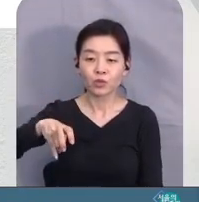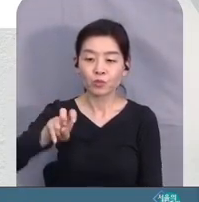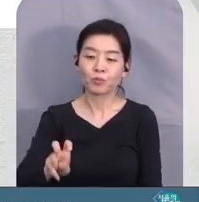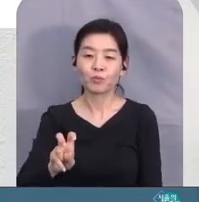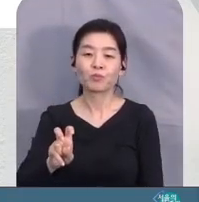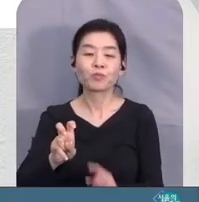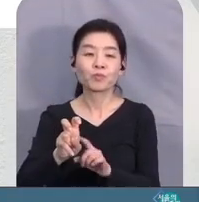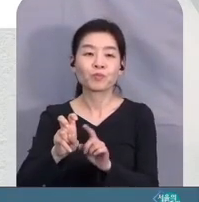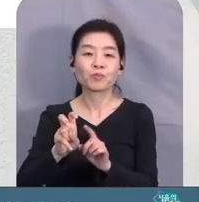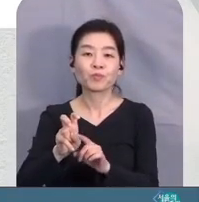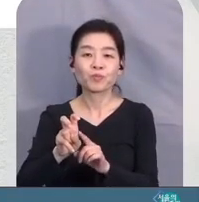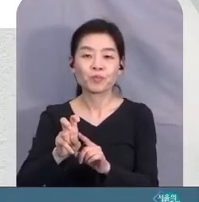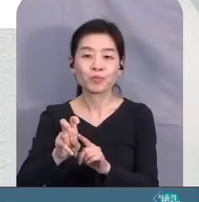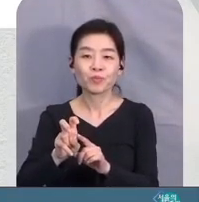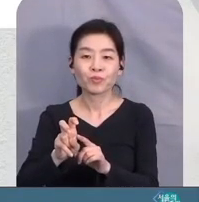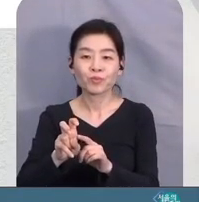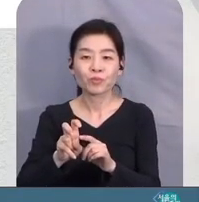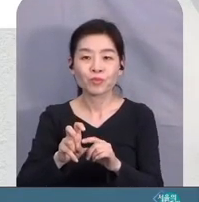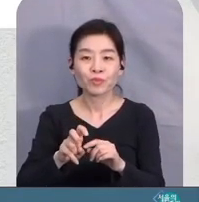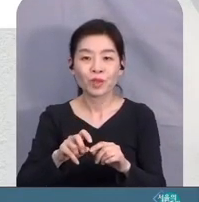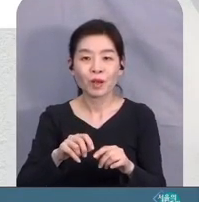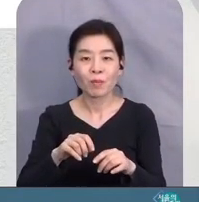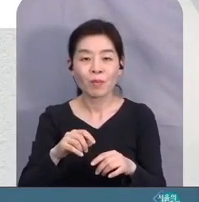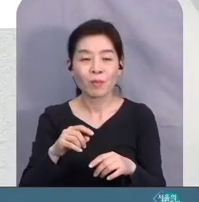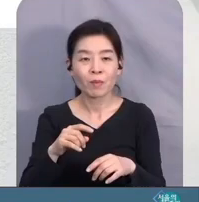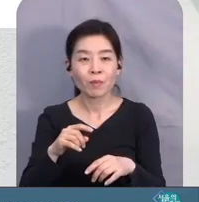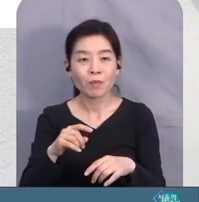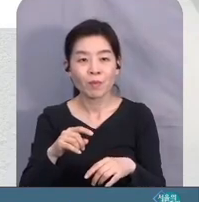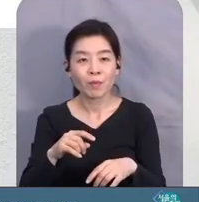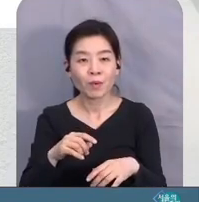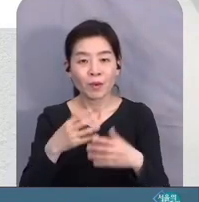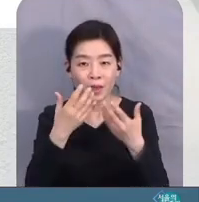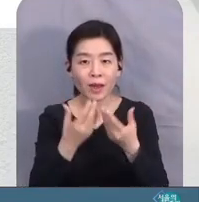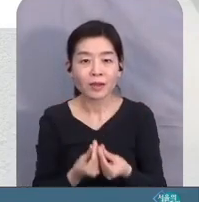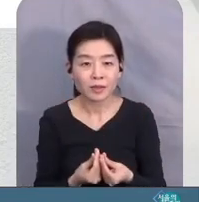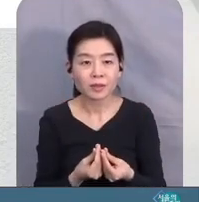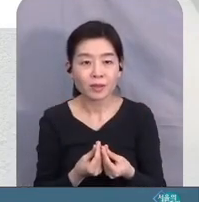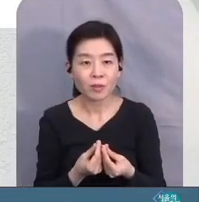가공식품에서 8개 현에서 얼마가 나왔어요?